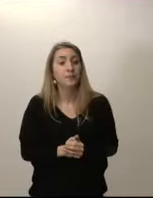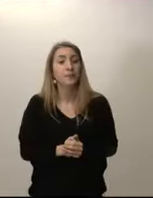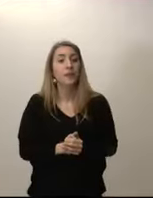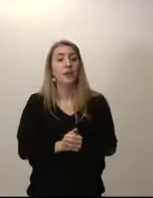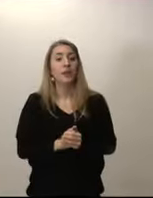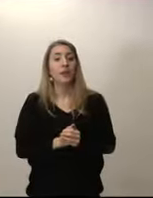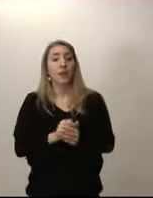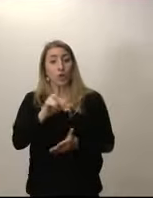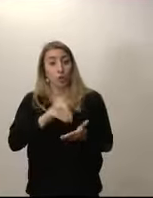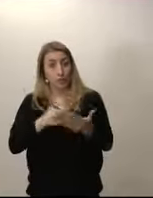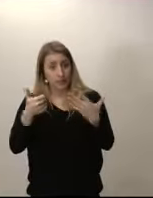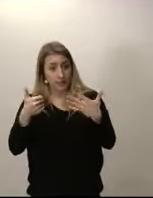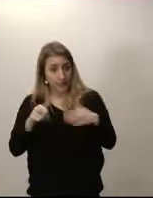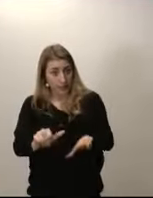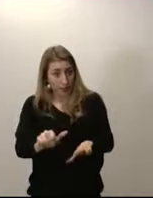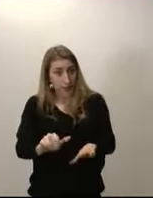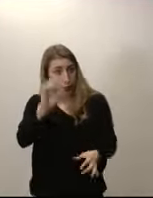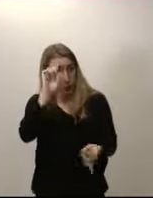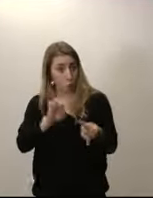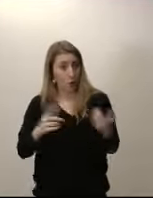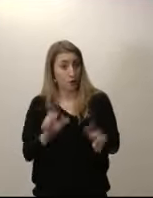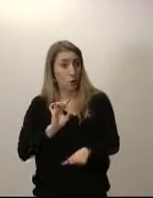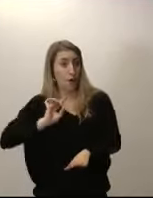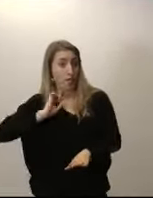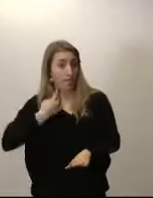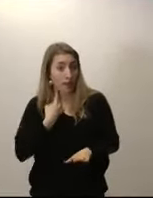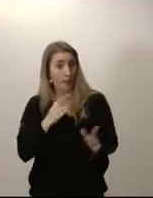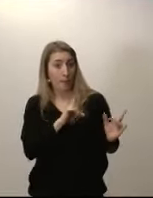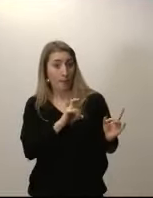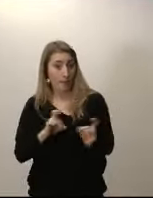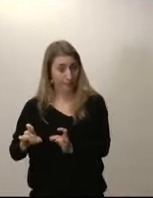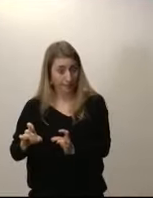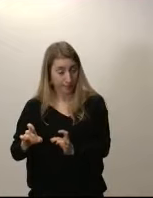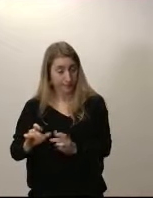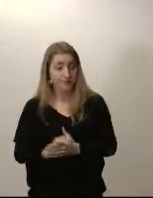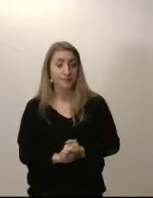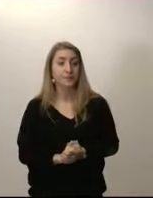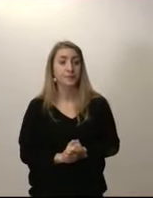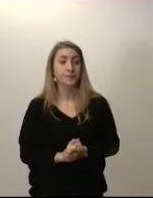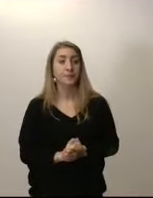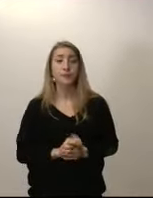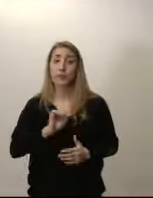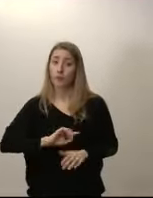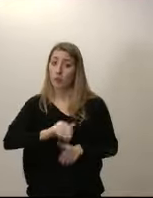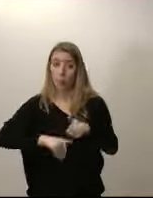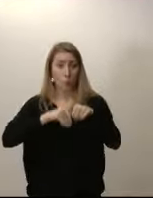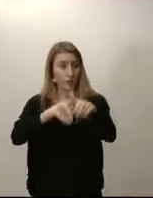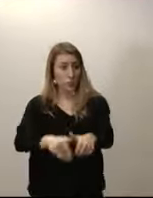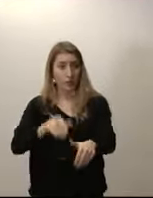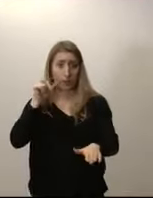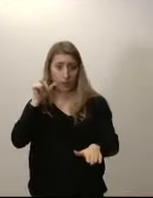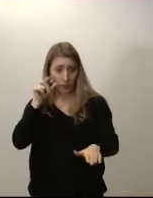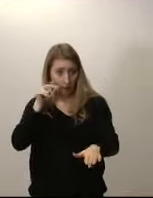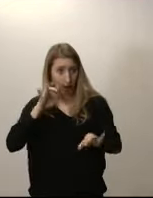ses cessions qui permettent de désendetter la ville. Puisqu'il s'agit d'une recette non pérenne, elle doit poursuivre ses efforts sur le